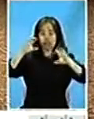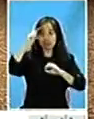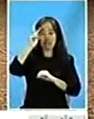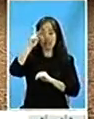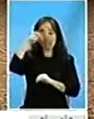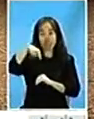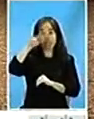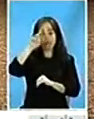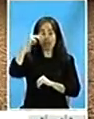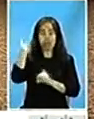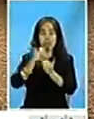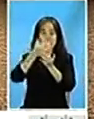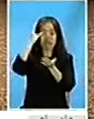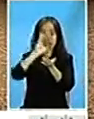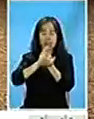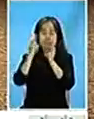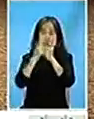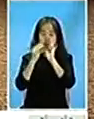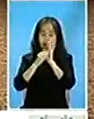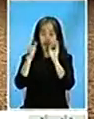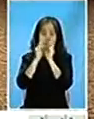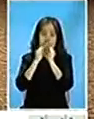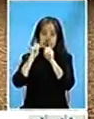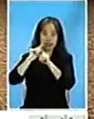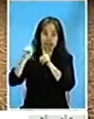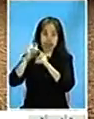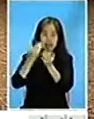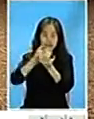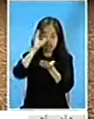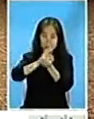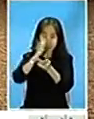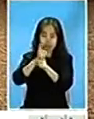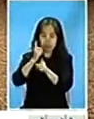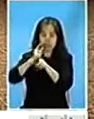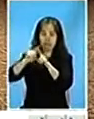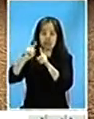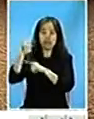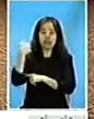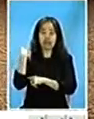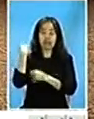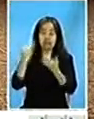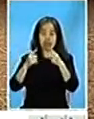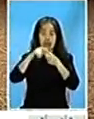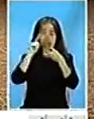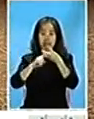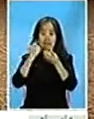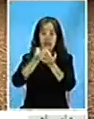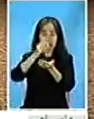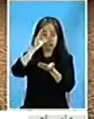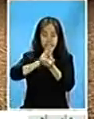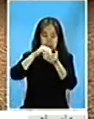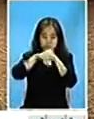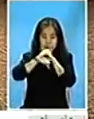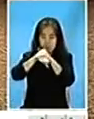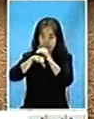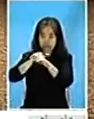นาตั้งงบประมาณเรื่องของค่าจัดเลี้ยงอะไรเนี่ยก็ยังเกินหลุดเข้ามาหรือว่างบประมาณที่แฝงมาอยู่ตามหน่วยงานอื่นๆที่ไ